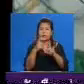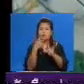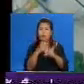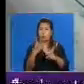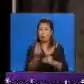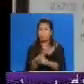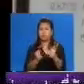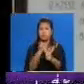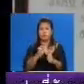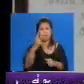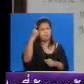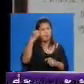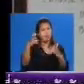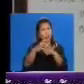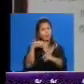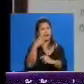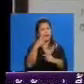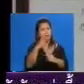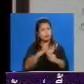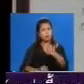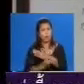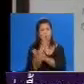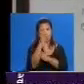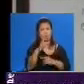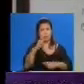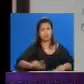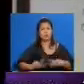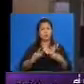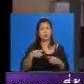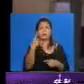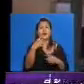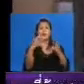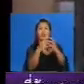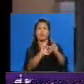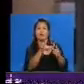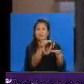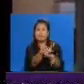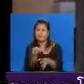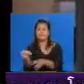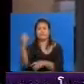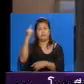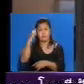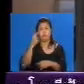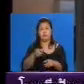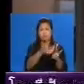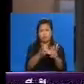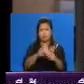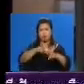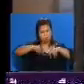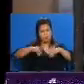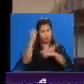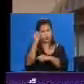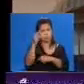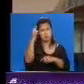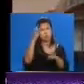อกให้เร็ที่สุดวคนต่มไหน เป็นตุ่มเกรีมที่จะเกตัหาแบบนี้ จะหวิธีแก้ไข่หรออกทางนึง ใ